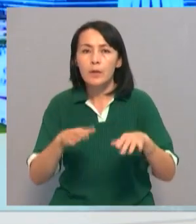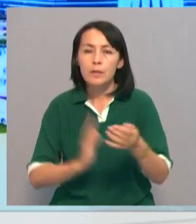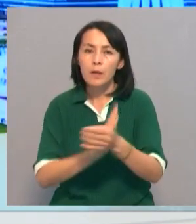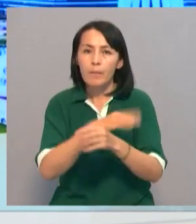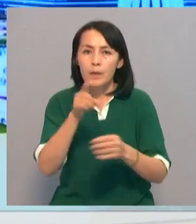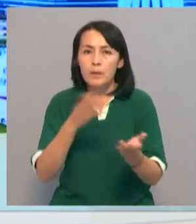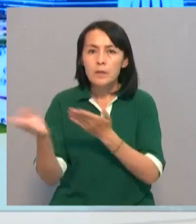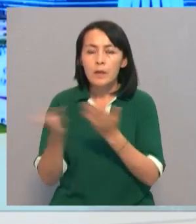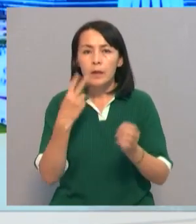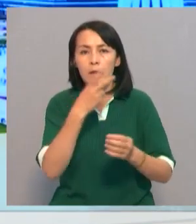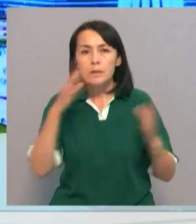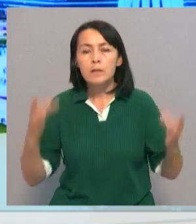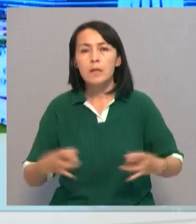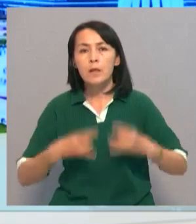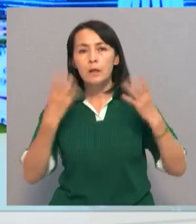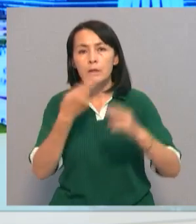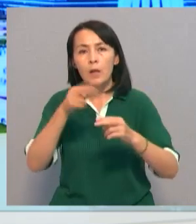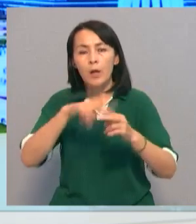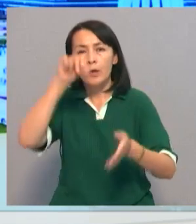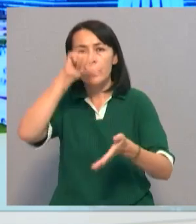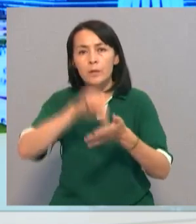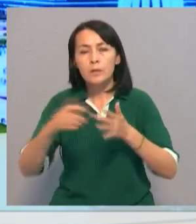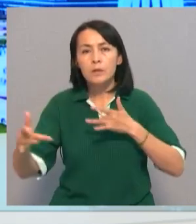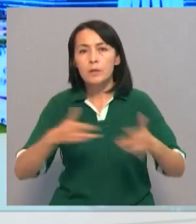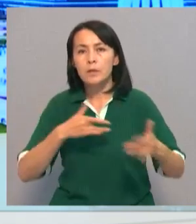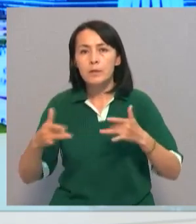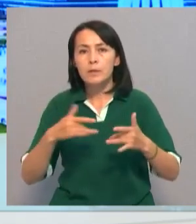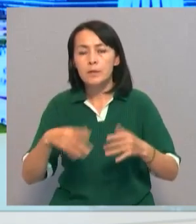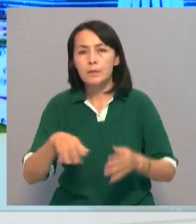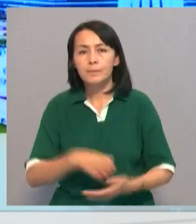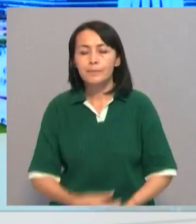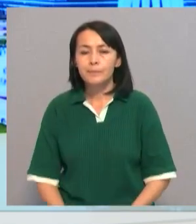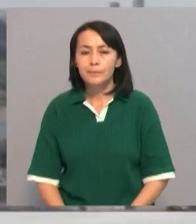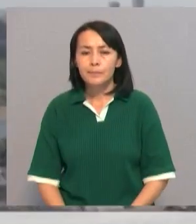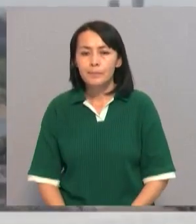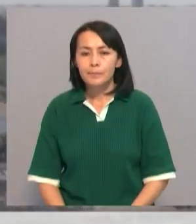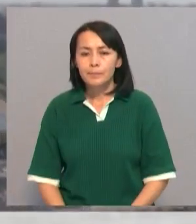праздничное мероприятие, посмотрели концерт, на котором выступили звезды отечественной эстрады.